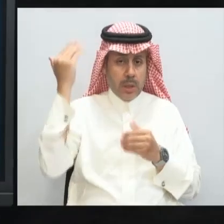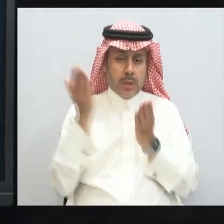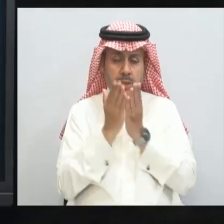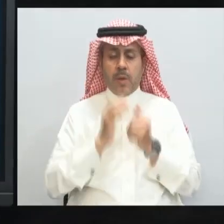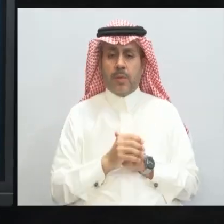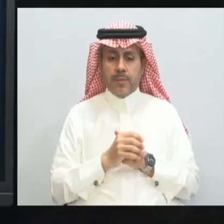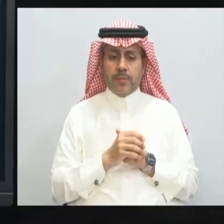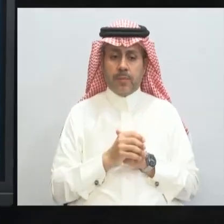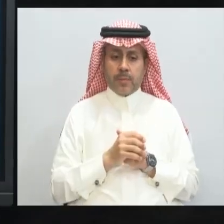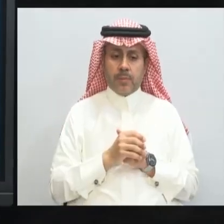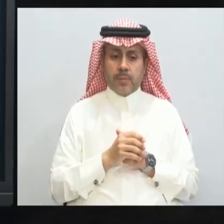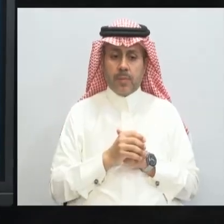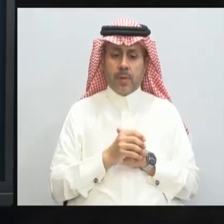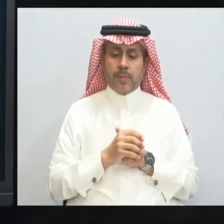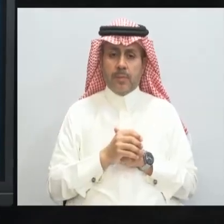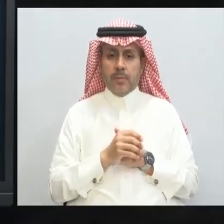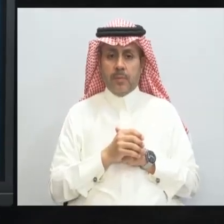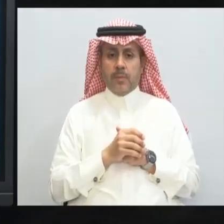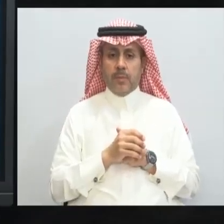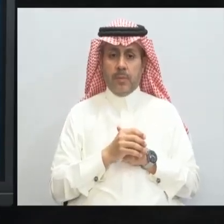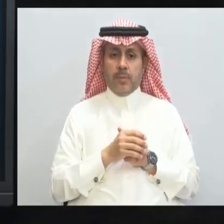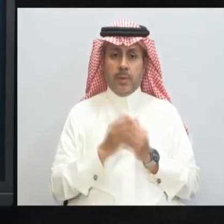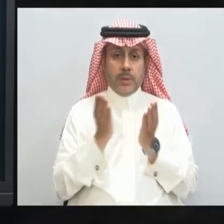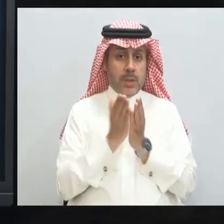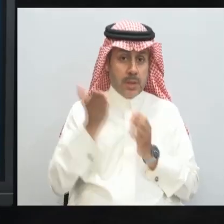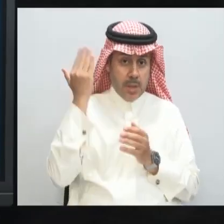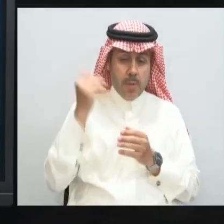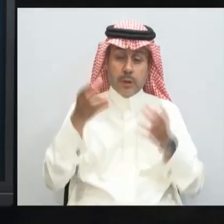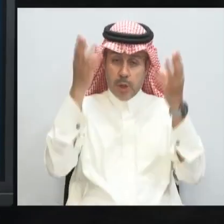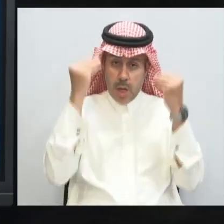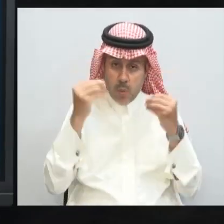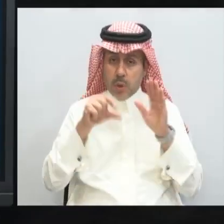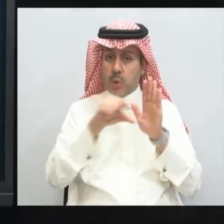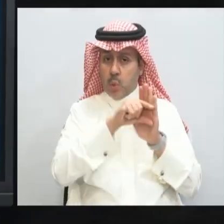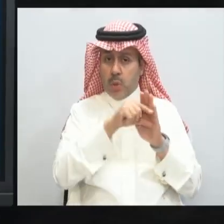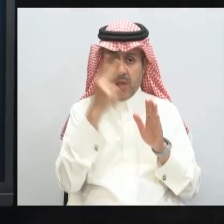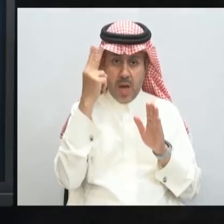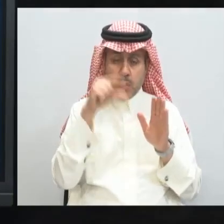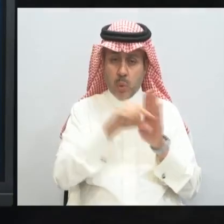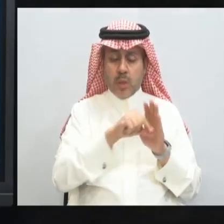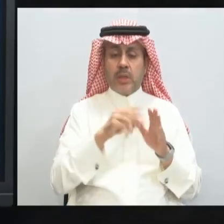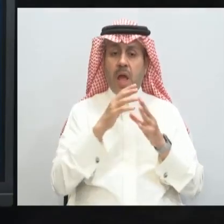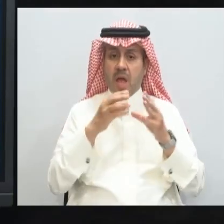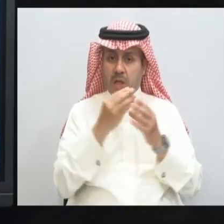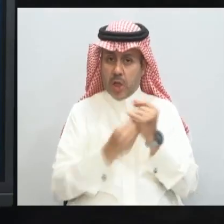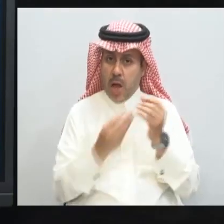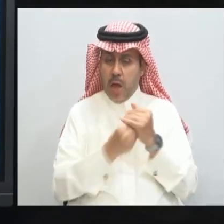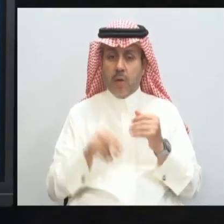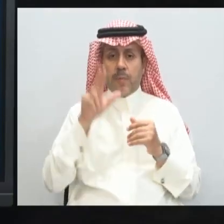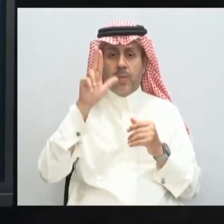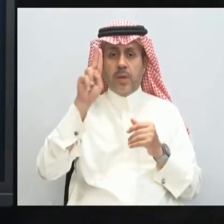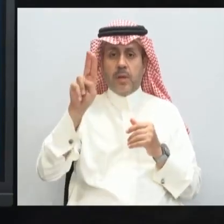لننطلق بعد ذلك الى درسنا الجديد في الدرس السابق اخذنا سورتي التكاثر تفسير سورتي التكاثر